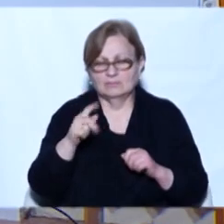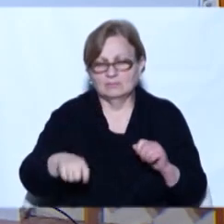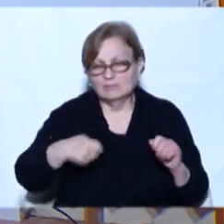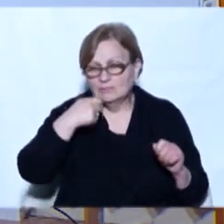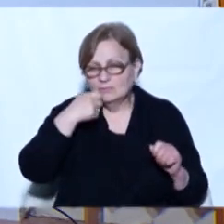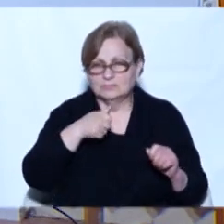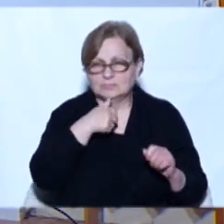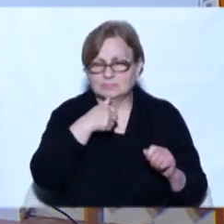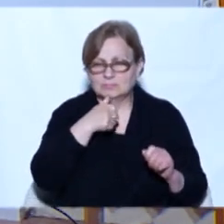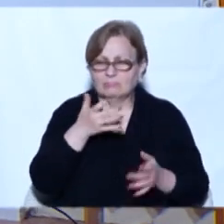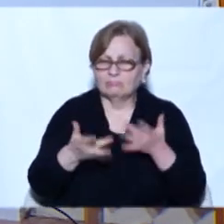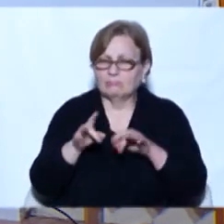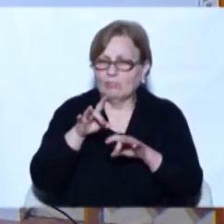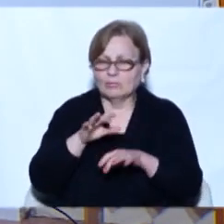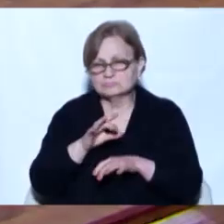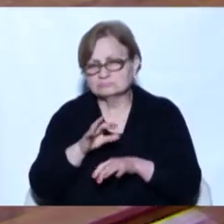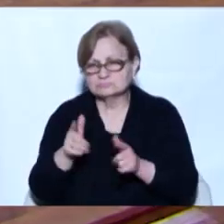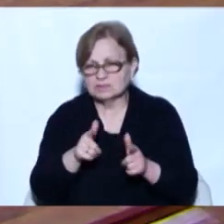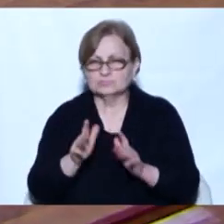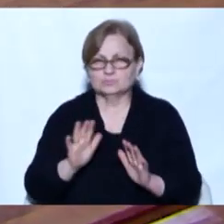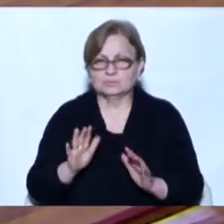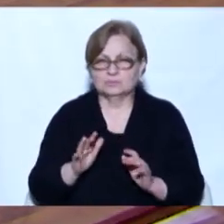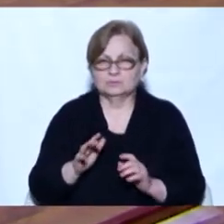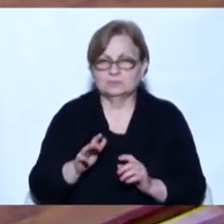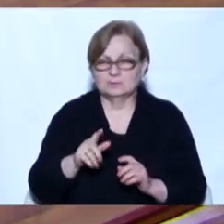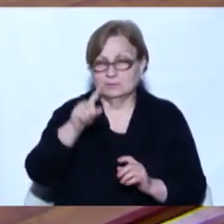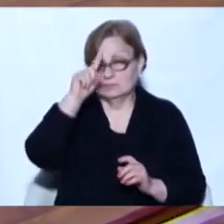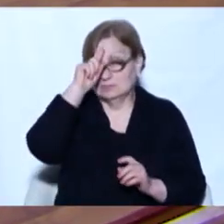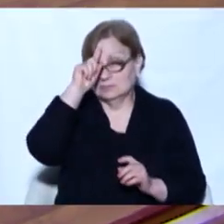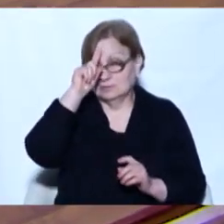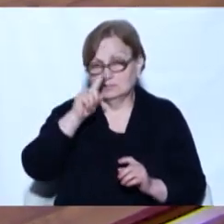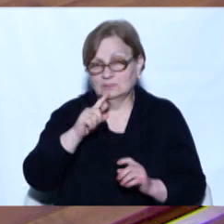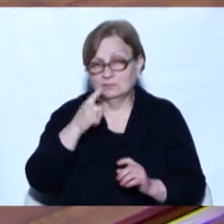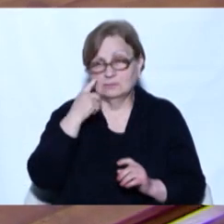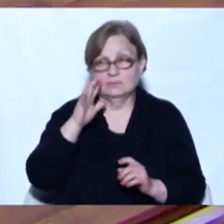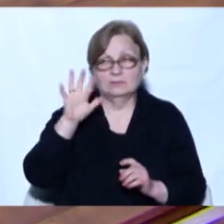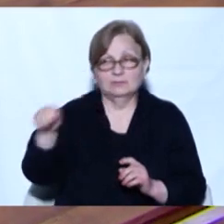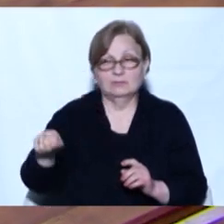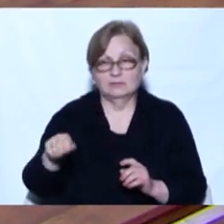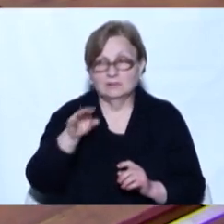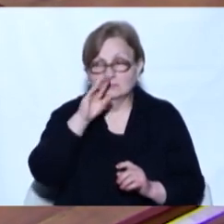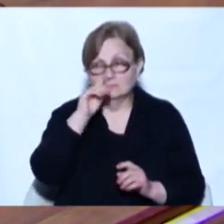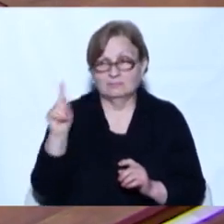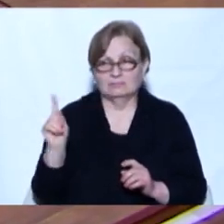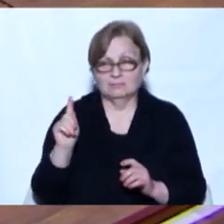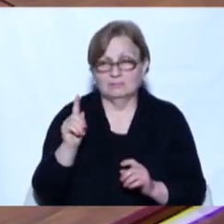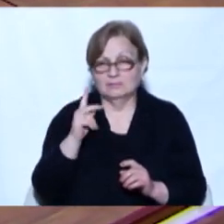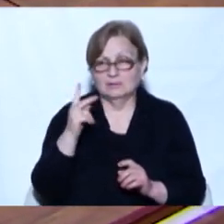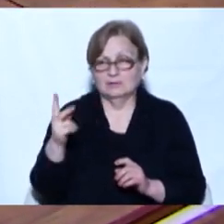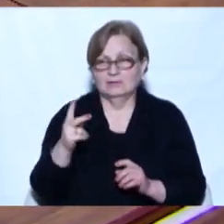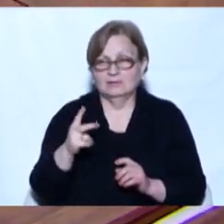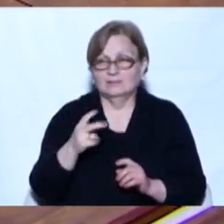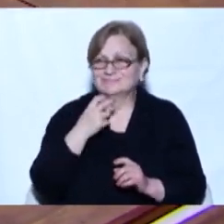გაუსინჯა, მოიხარშა თუ არაო. ბიჭმა რა თქმა უნდა მაშინვე შეამჩნია ძაღლი და ძველი